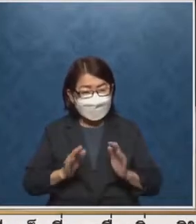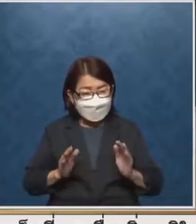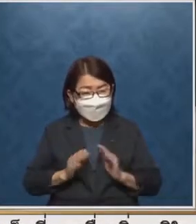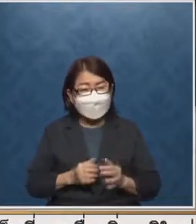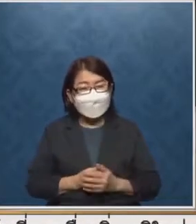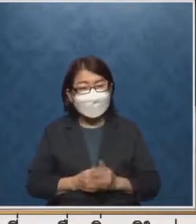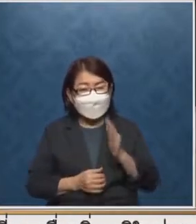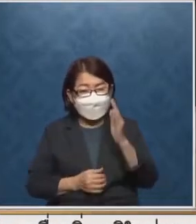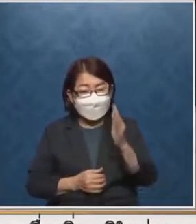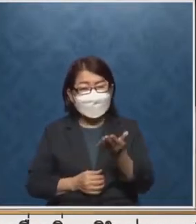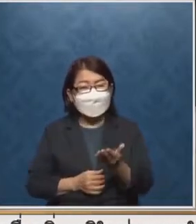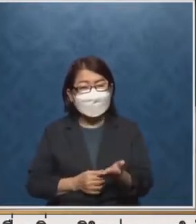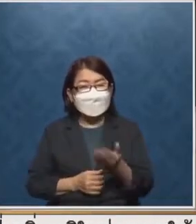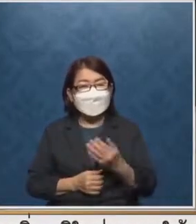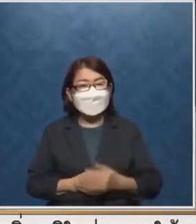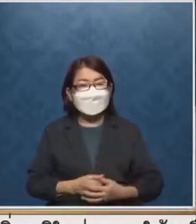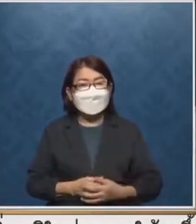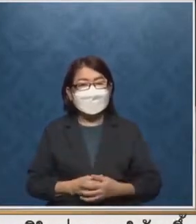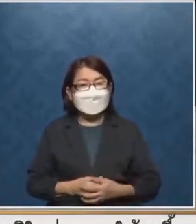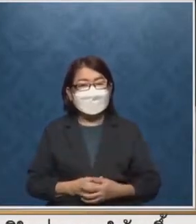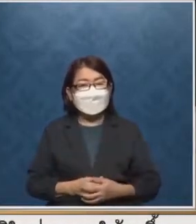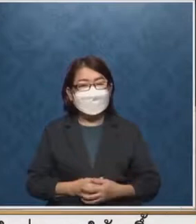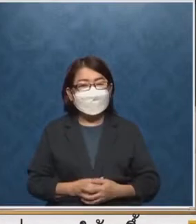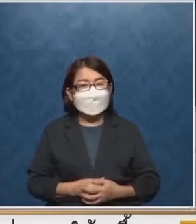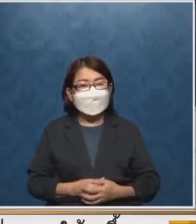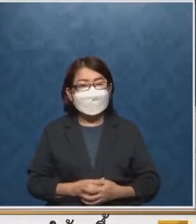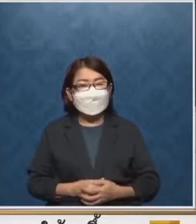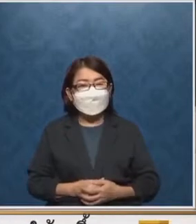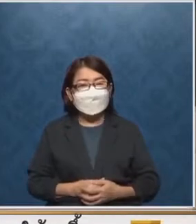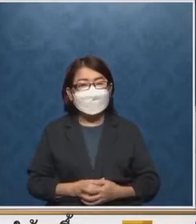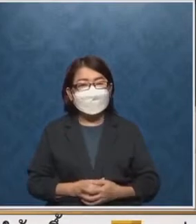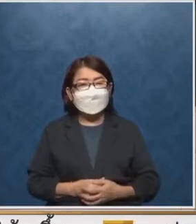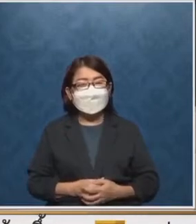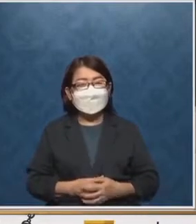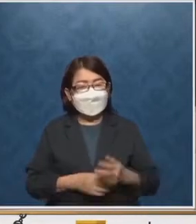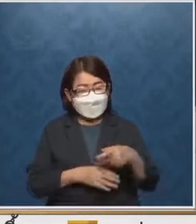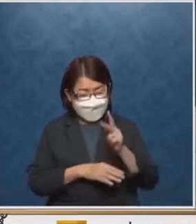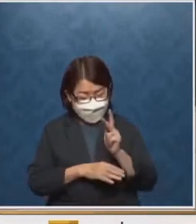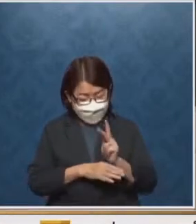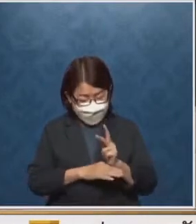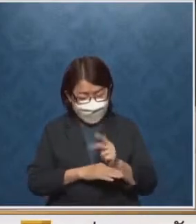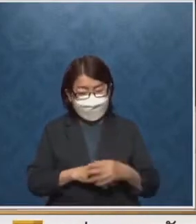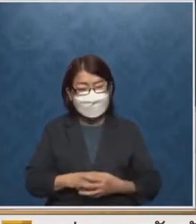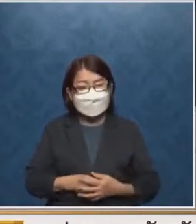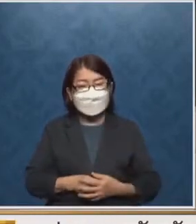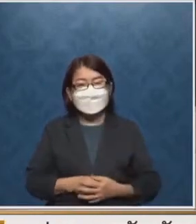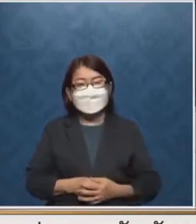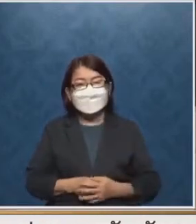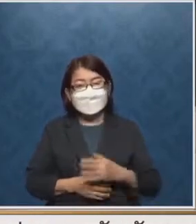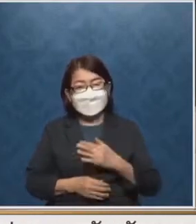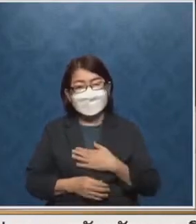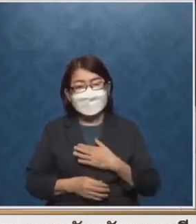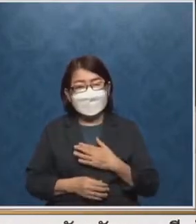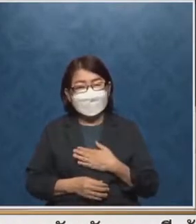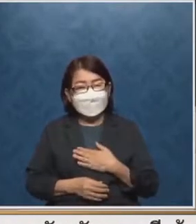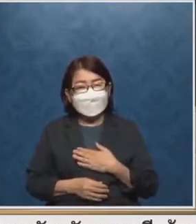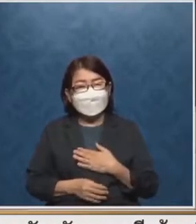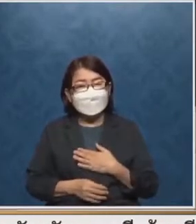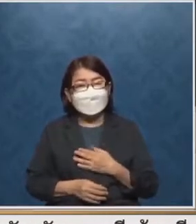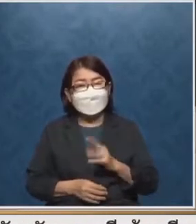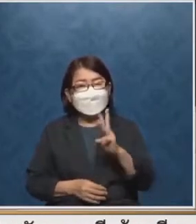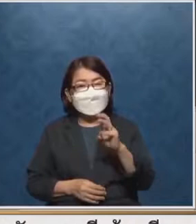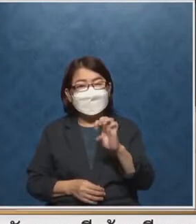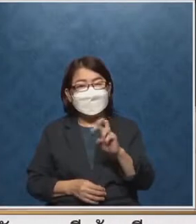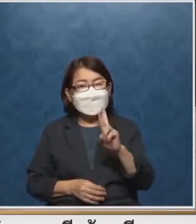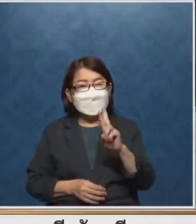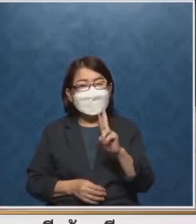อไปคุณวีระกรคำประกอบเชิญครับ กราบเรียนท่านประธานที่เคารพครับผมวีระกร